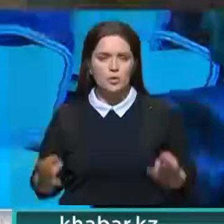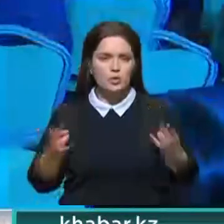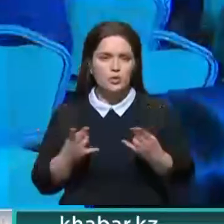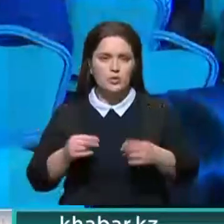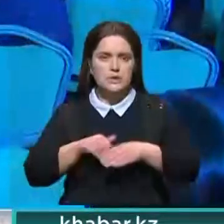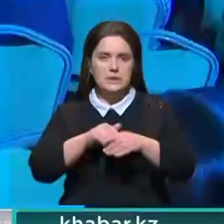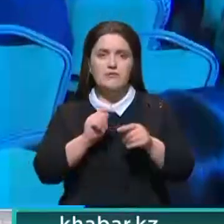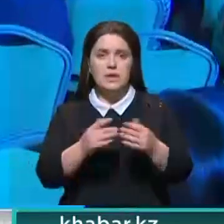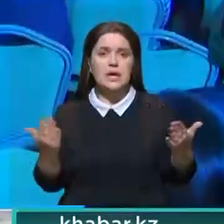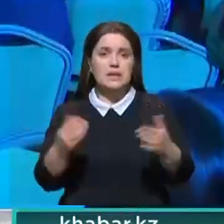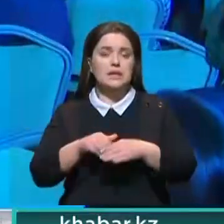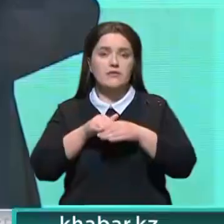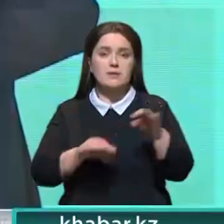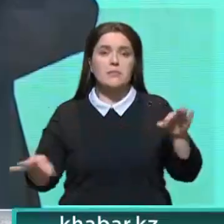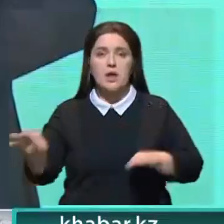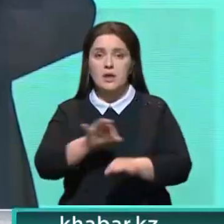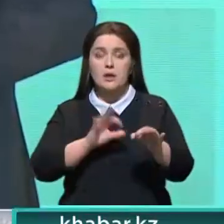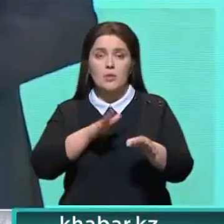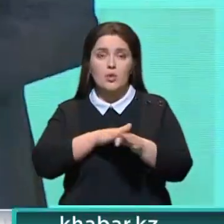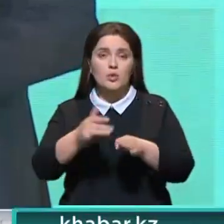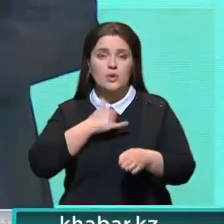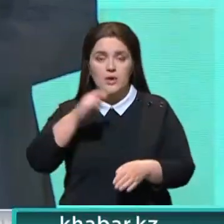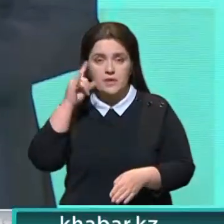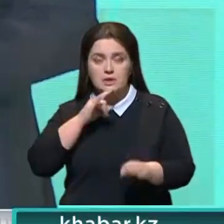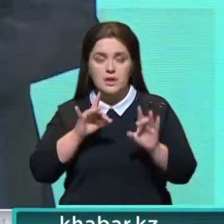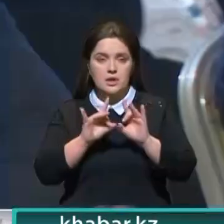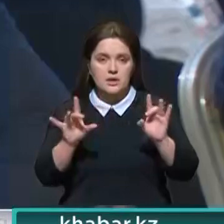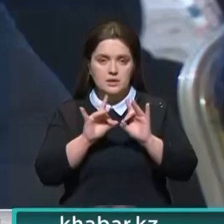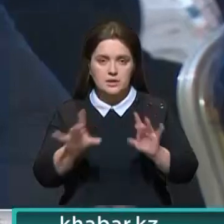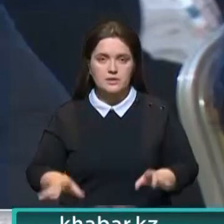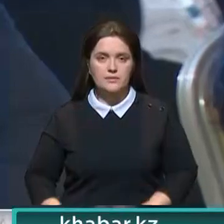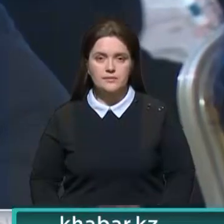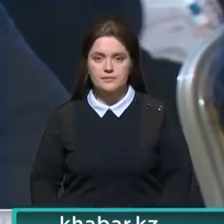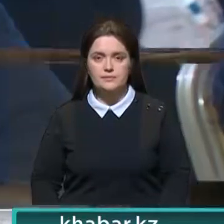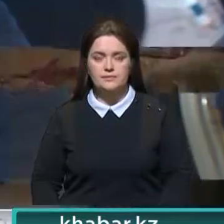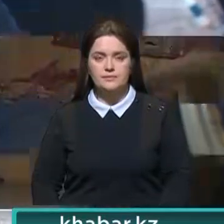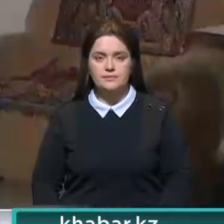Нужны инвестиции. Какие инвестпроекты планируют реализовать в стране? Расскажем.